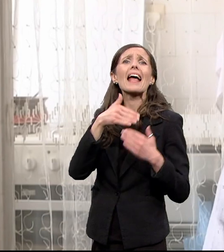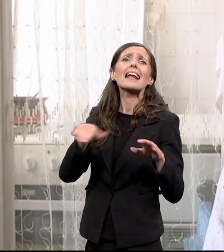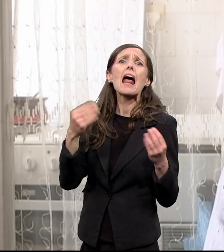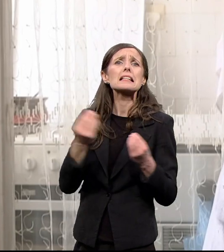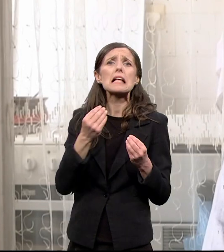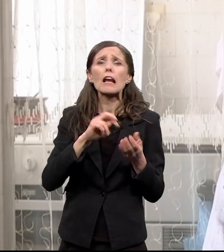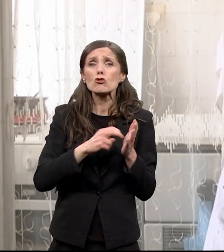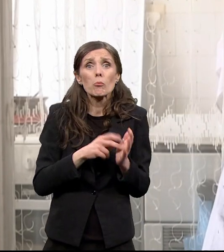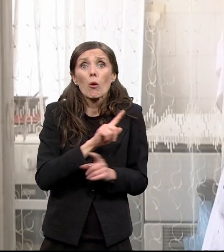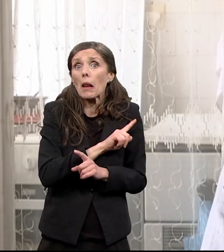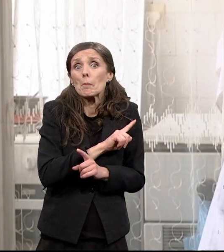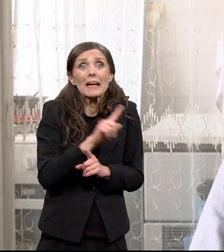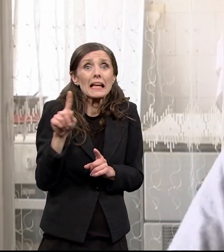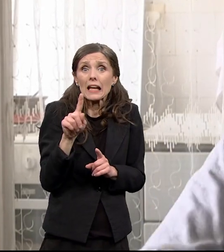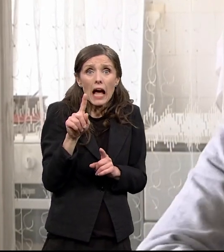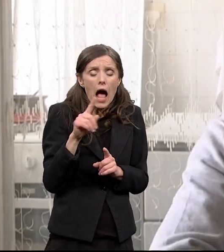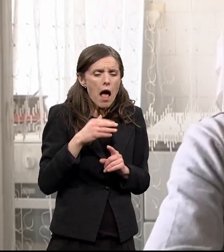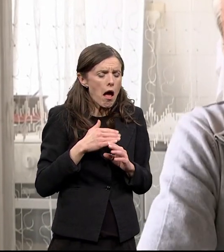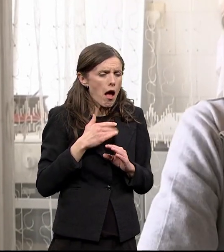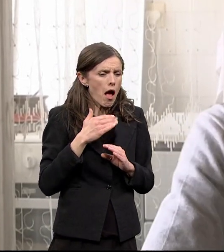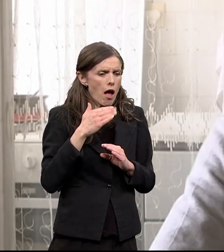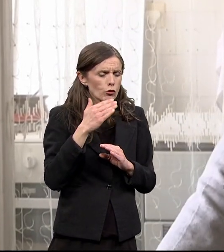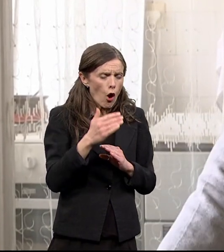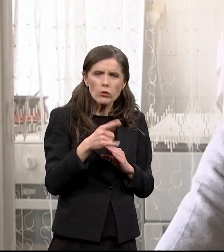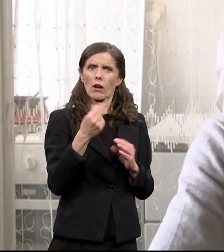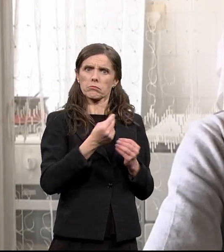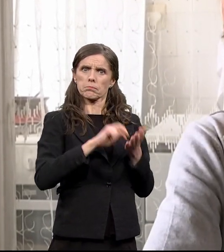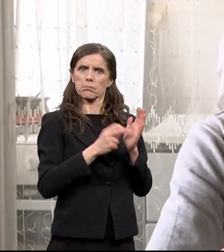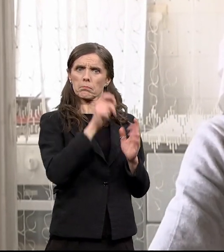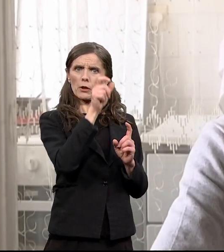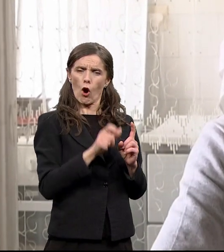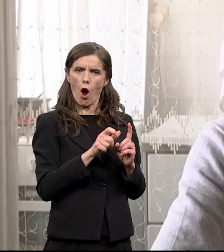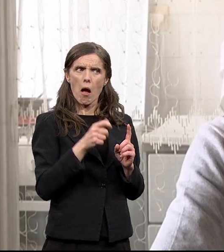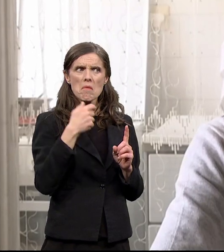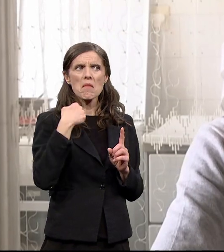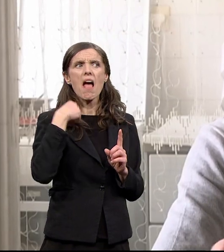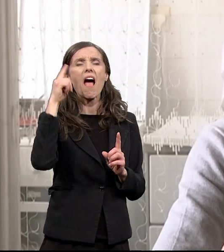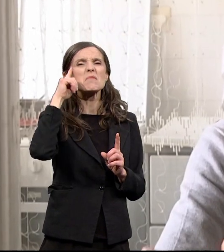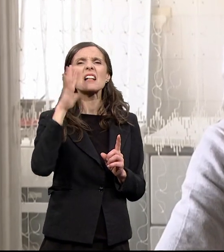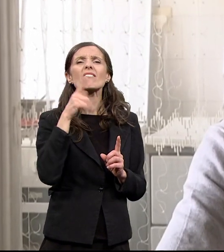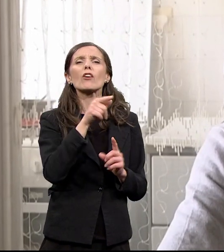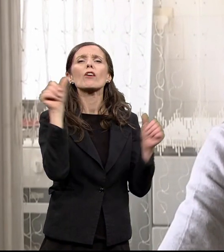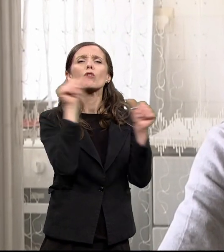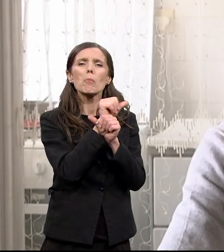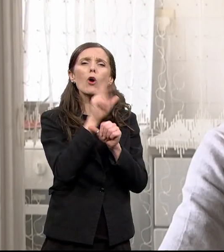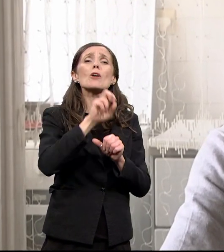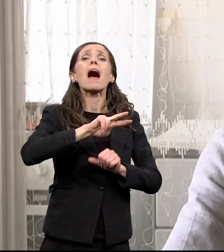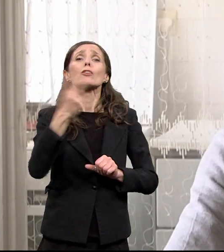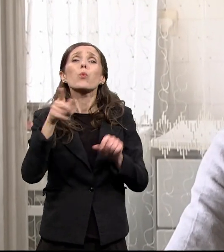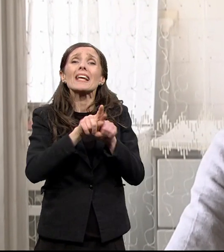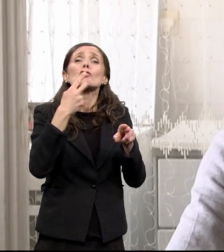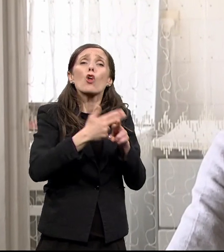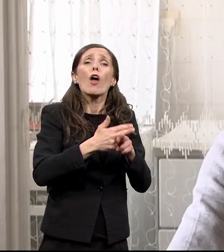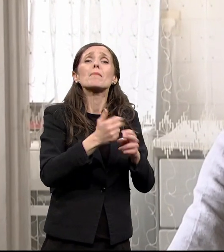oni nešto... Ja sam mislio u početku zamena identiteta. Ima isto neki Zoran Đokić kojega oni navodno traže. Taj